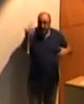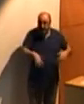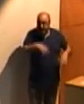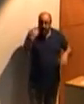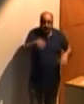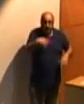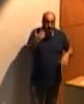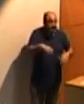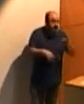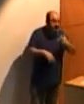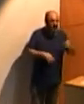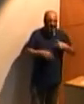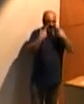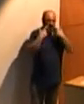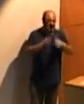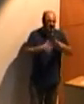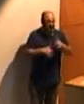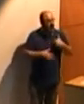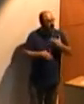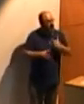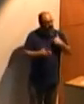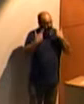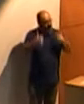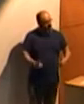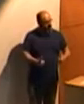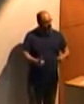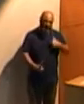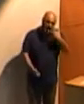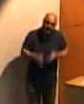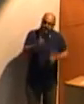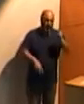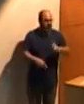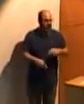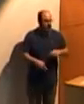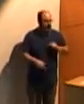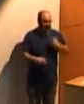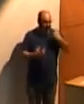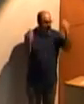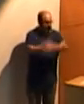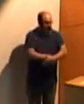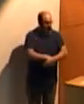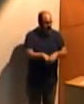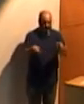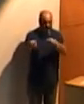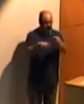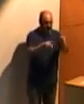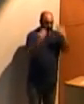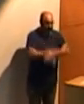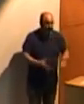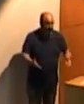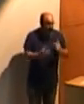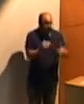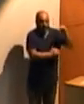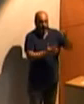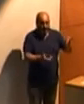c'est pas moi je me vois bien je veux y voir mieux je vais voir la nuit ou que sais-je encore ça peut être des